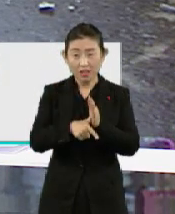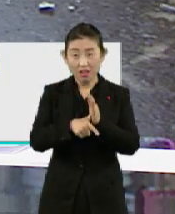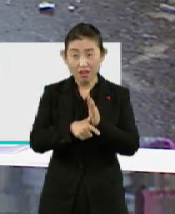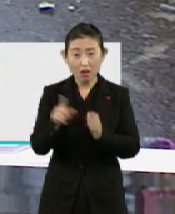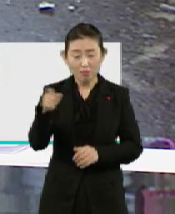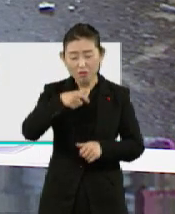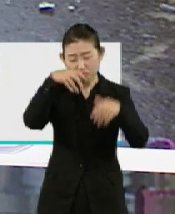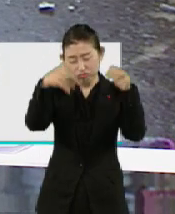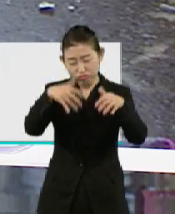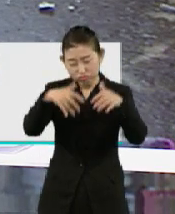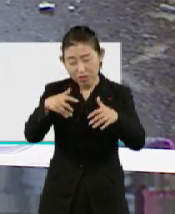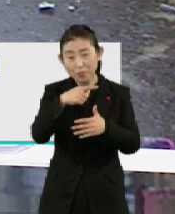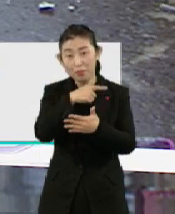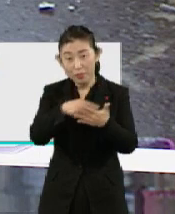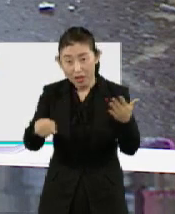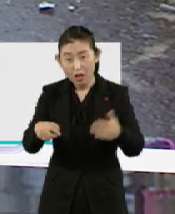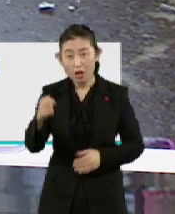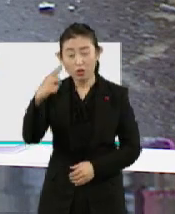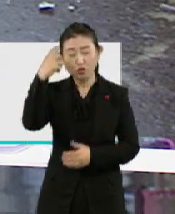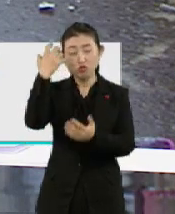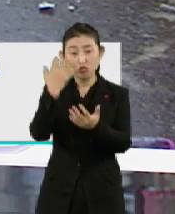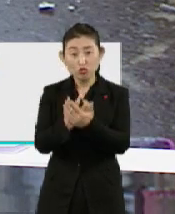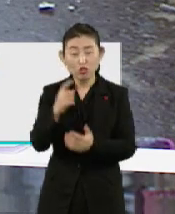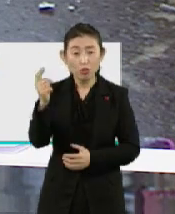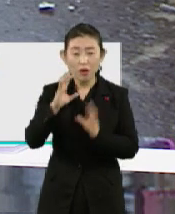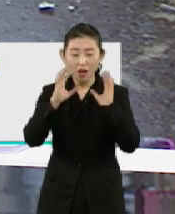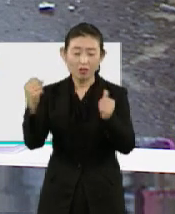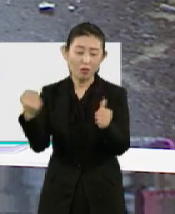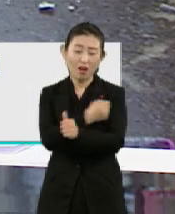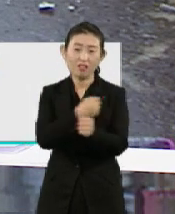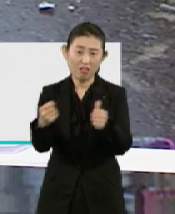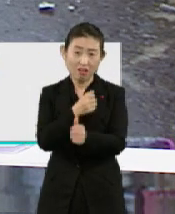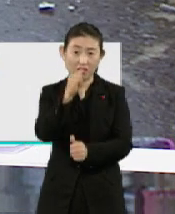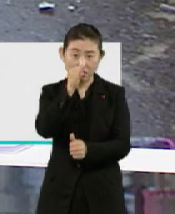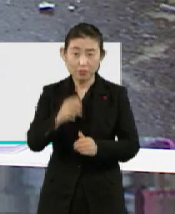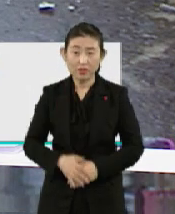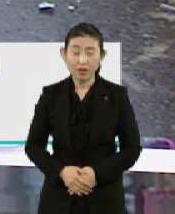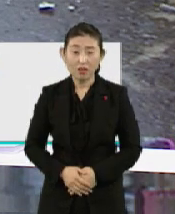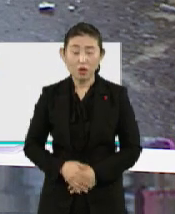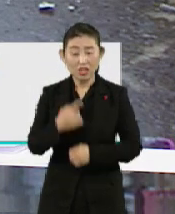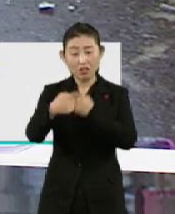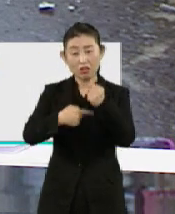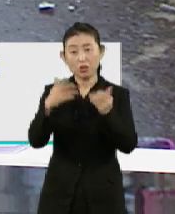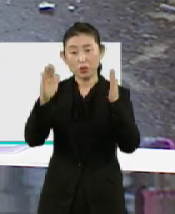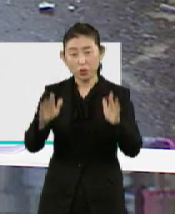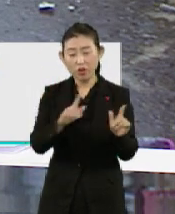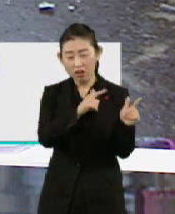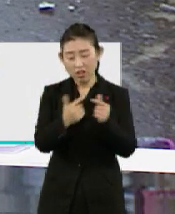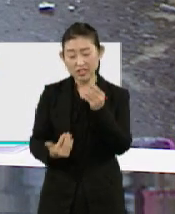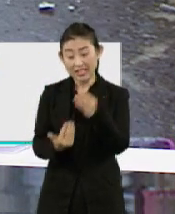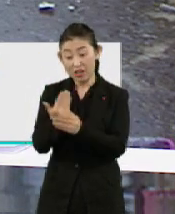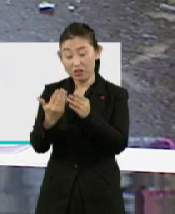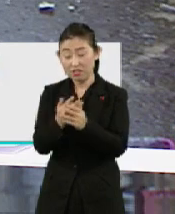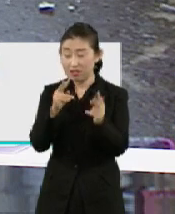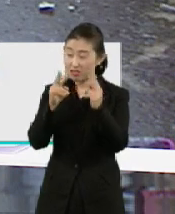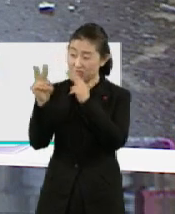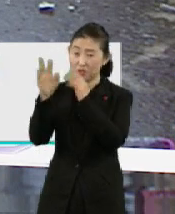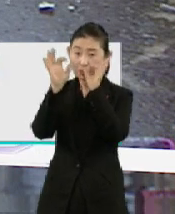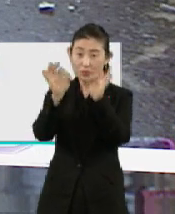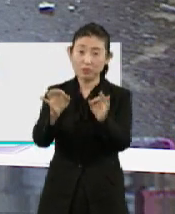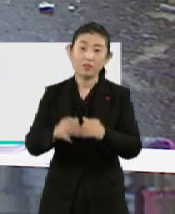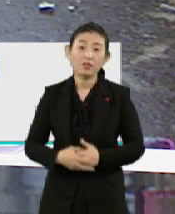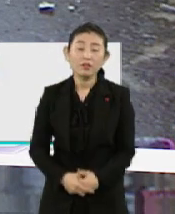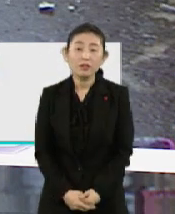휩쓸고 간 물난리부터 모두를 충격에 빠뜨린 아동학대까지 2020년 우리 지역 크고 작은 사건들을 최은호